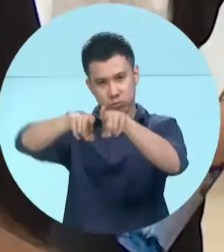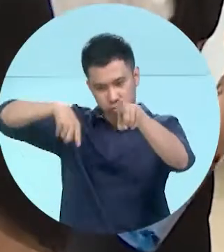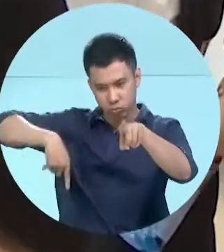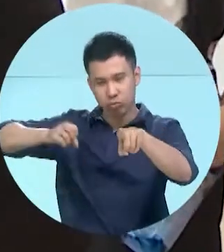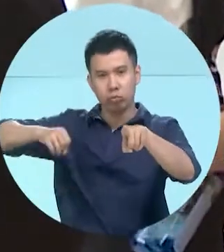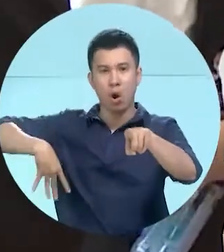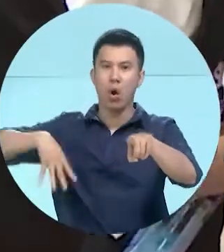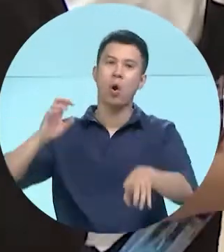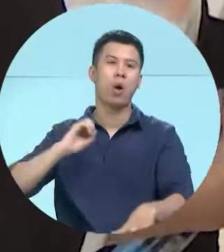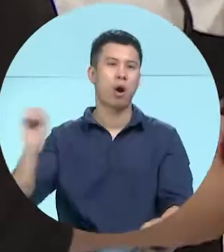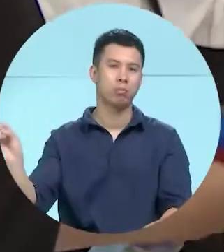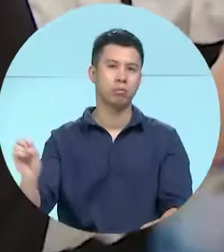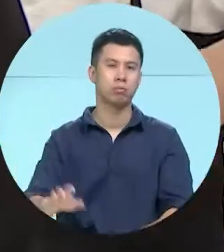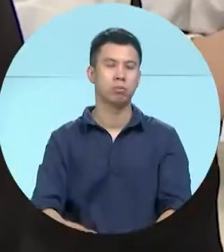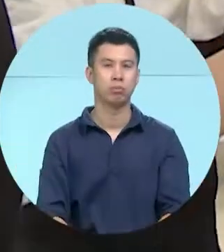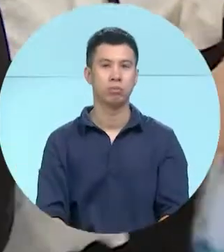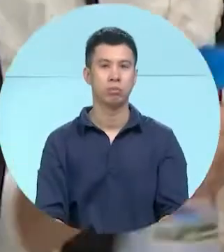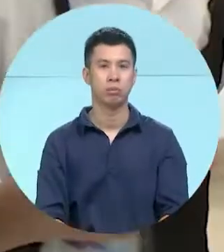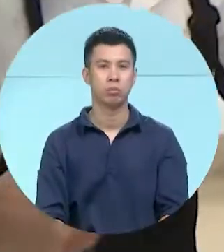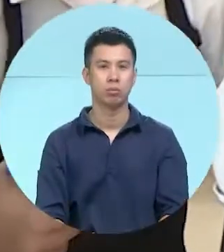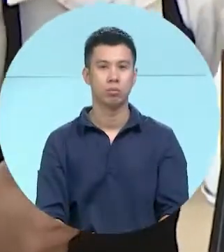their child.